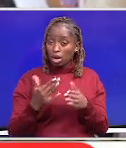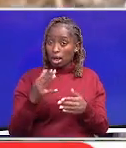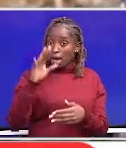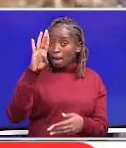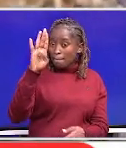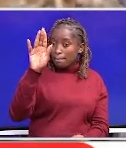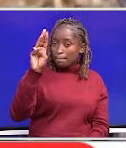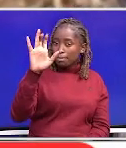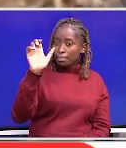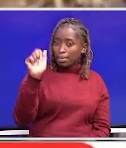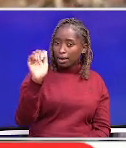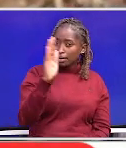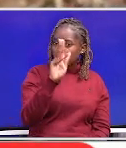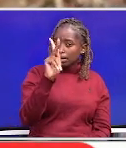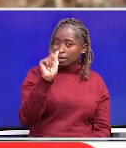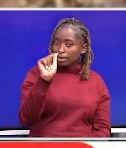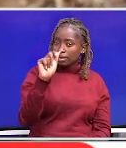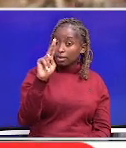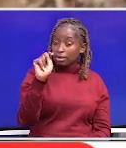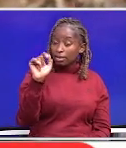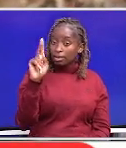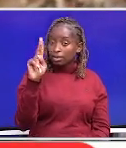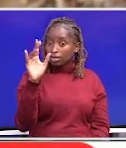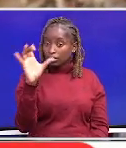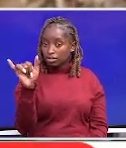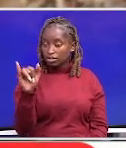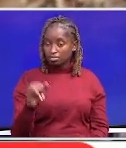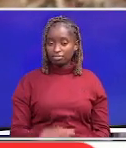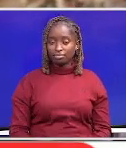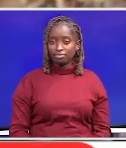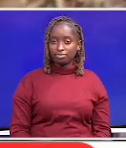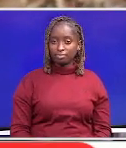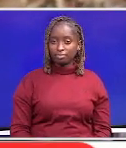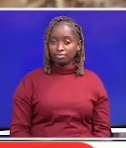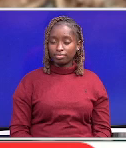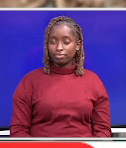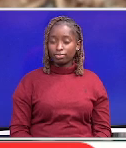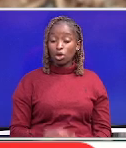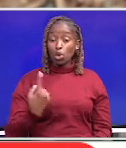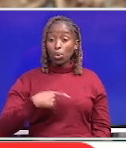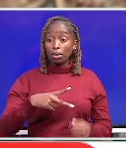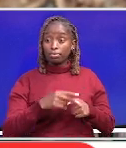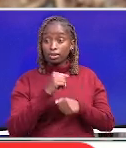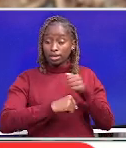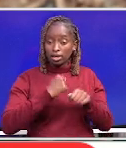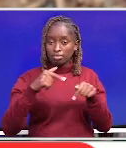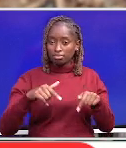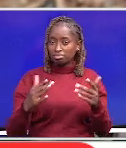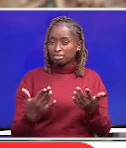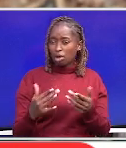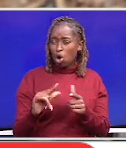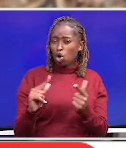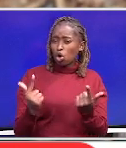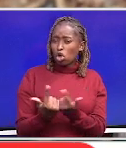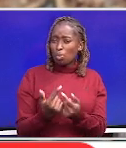Nanachi. Ni watu wetu imbaye wanaenda kutahiri, tunatahirisha mwaka huu Omu Kikwameti.